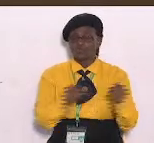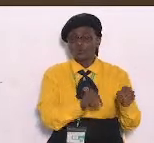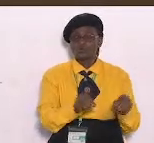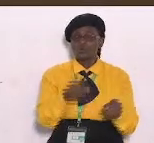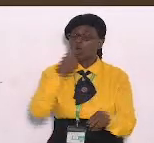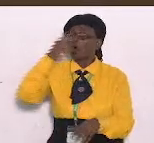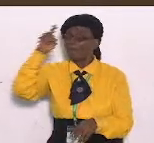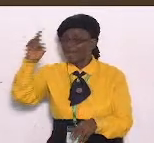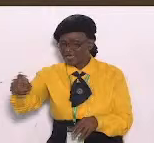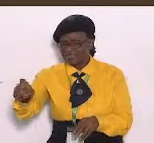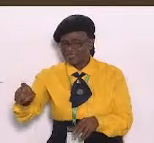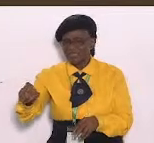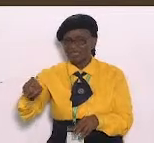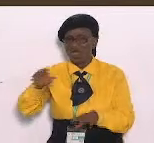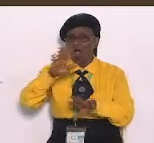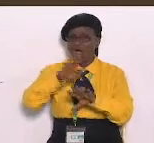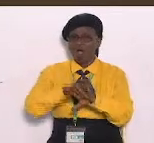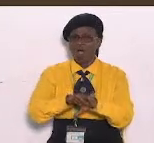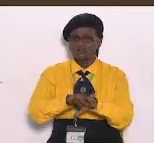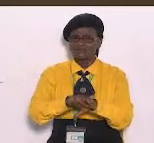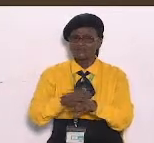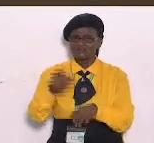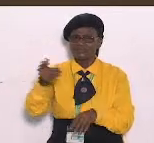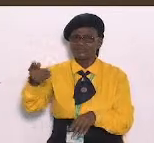pouvez placer un